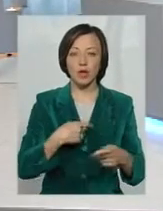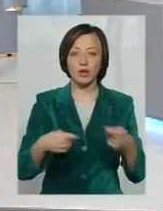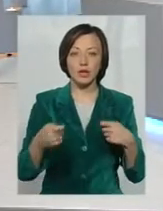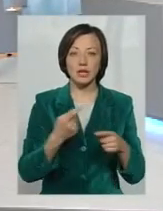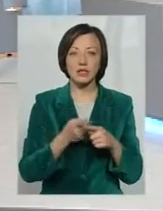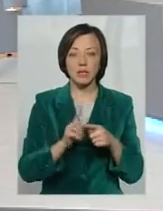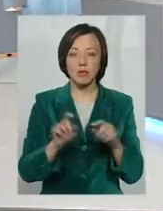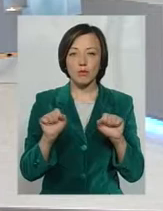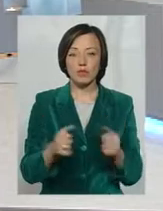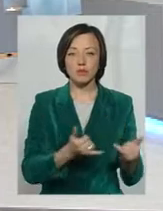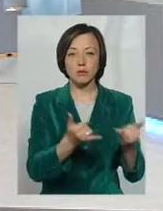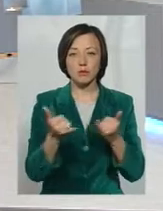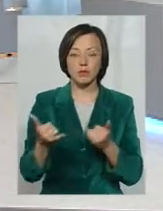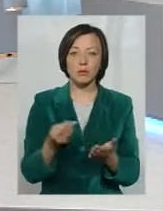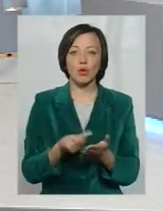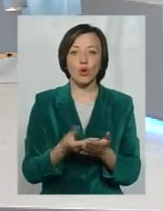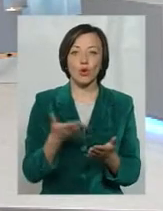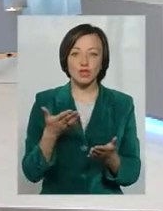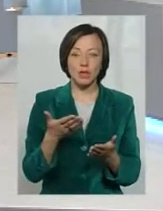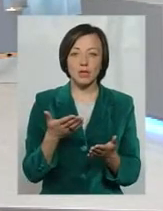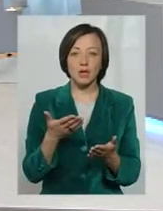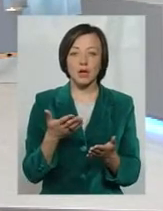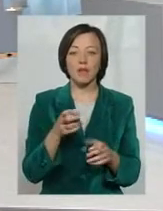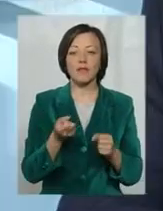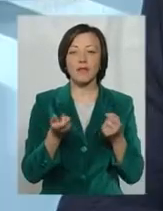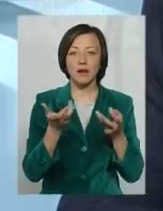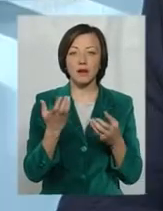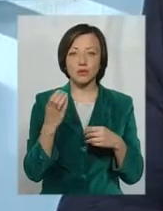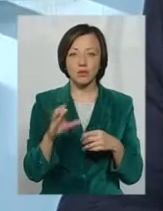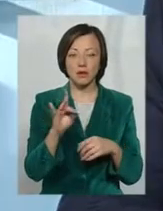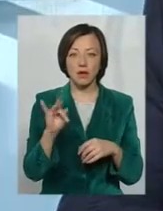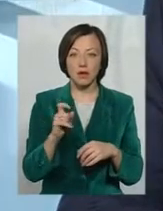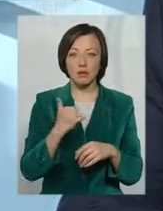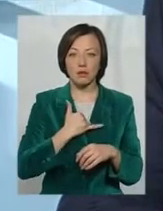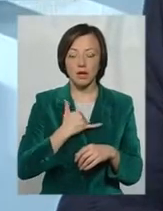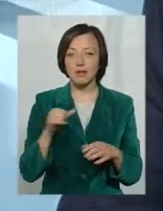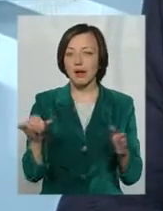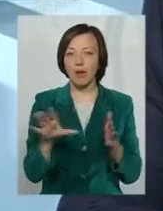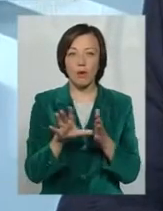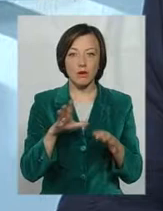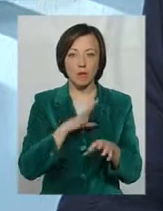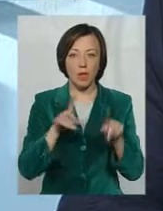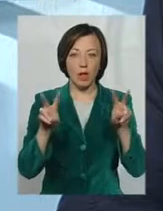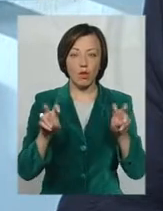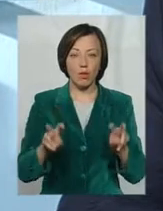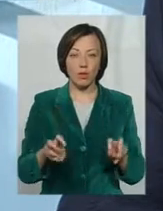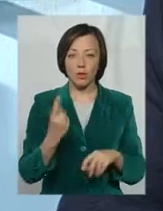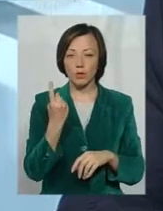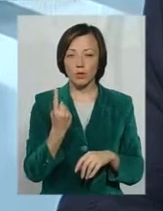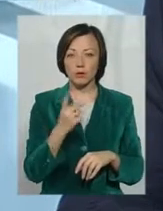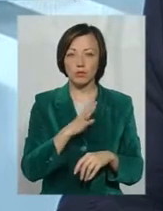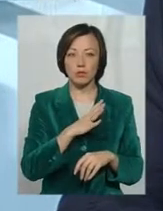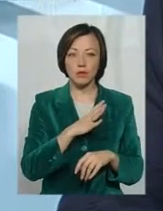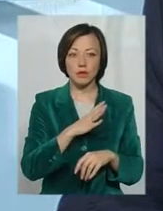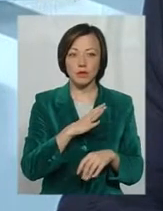може забезпечити зростання ціни навіть в декілька сотень разів. У нас рекордні лоти були. Один – це